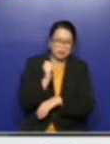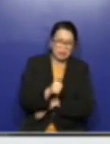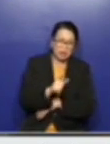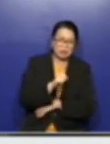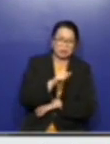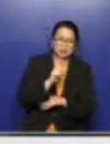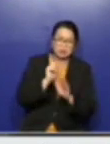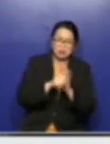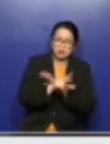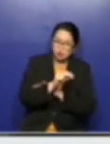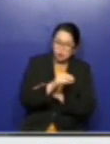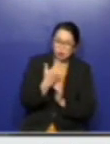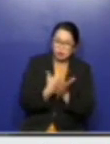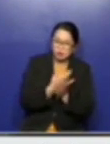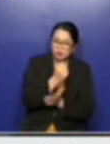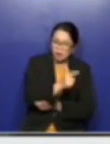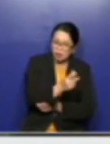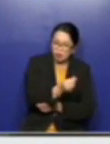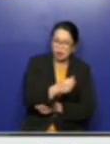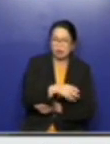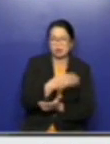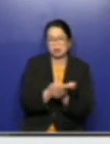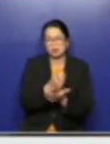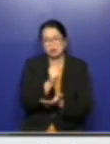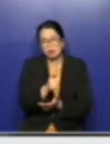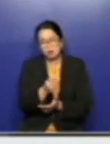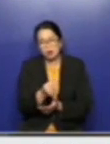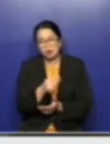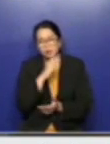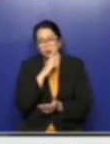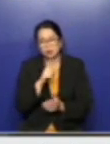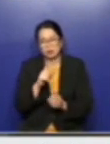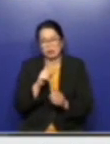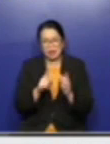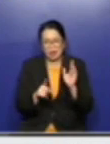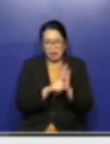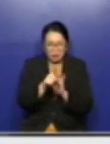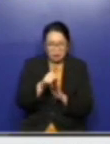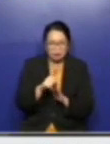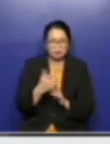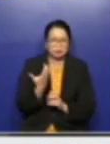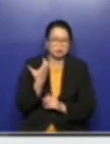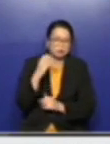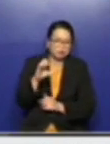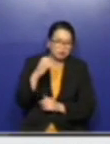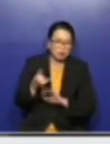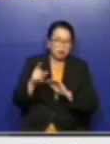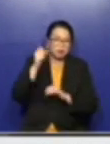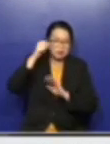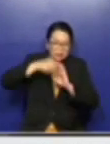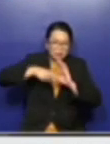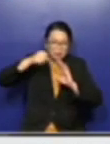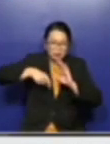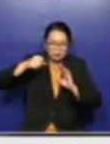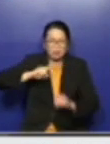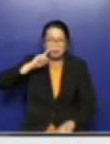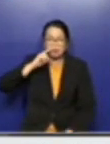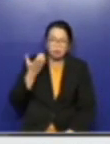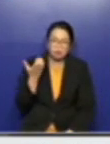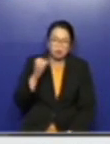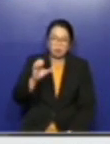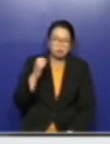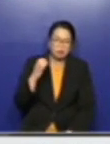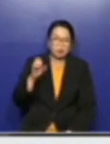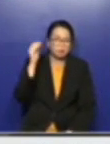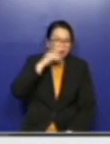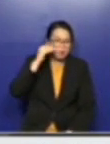200,000 ผลิตครั้งหนึ่งออกได้5สัปดาห์รวยลืมบ้านเลขที่กันก็เยอะซึ่งผมก็เชื่อว่าไม่น่าจะมีนะท่านประธานครับในไทย